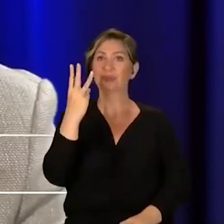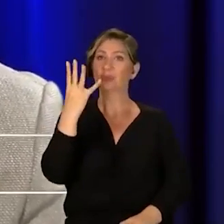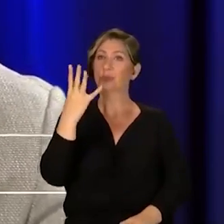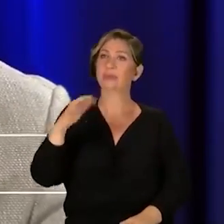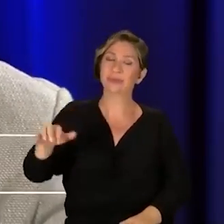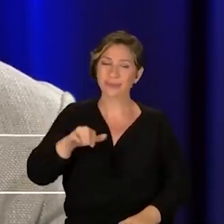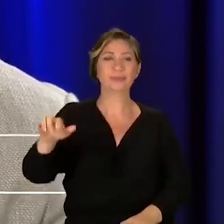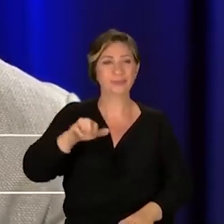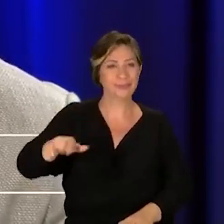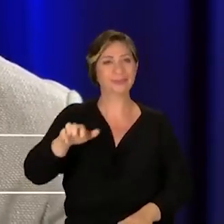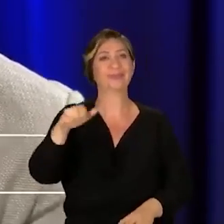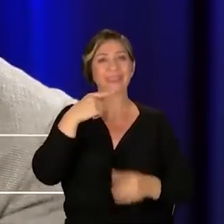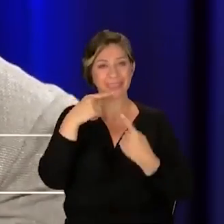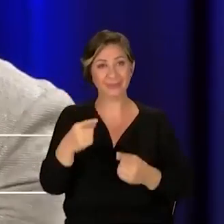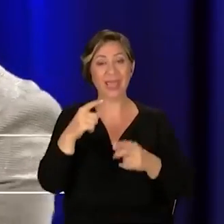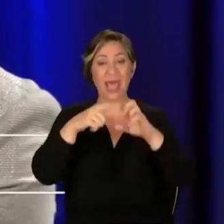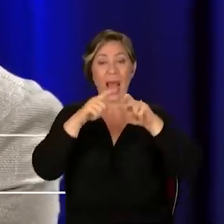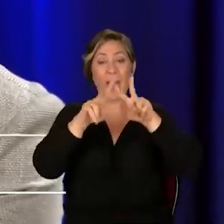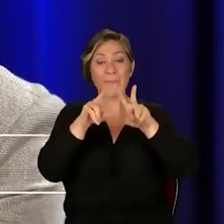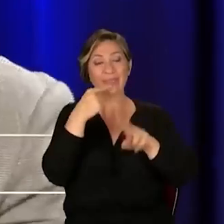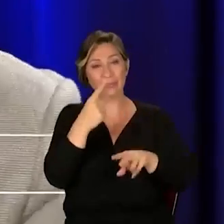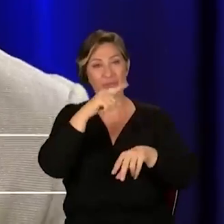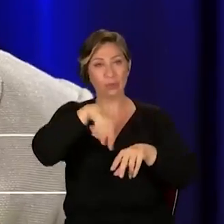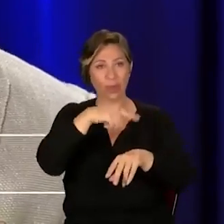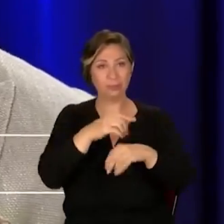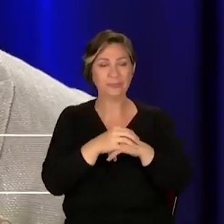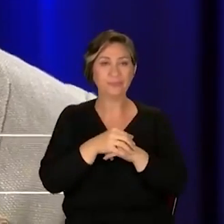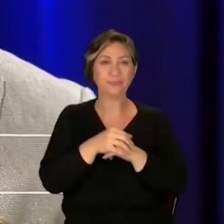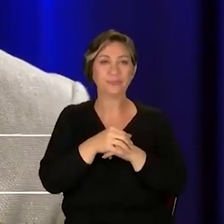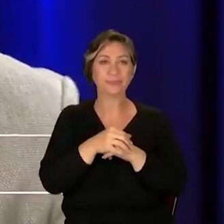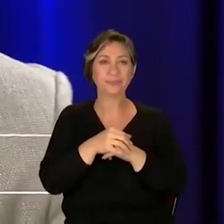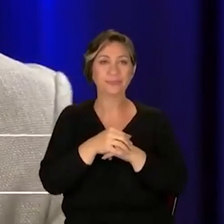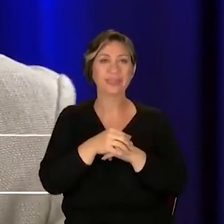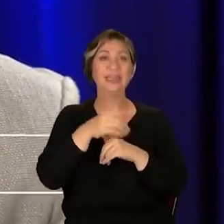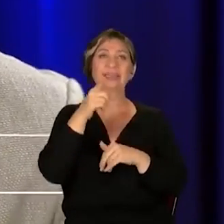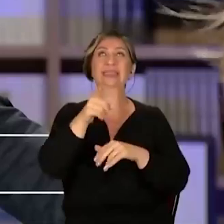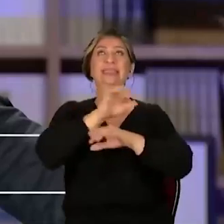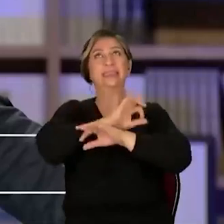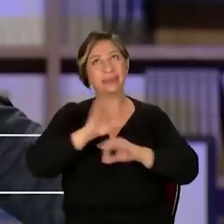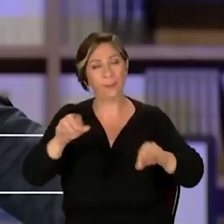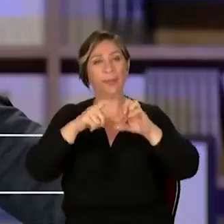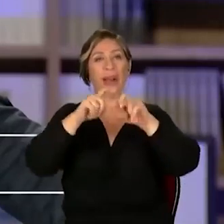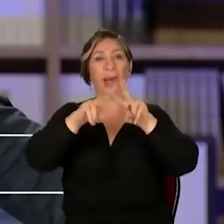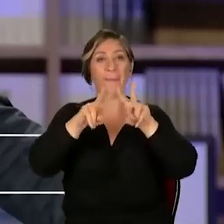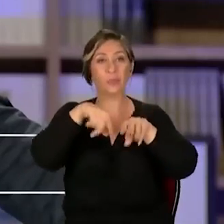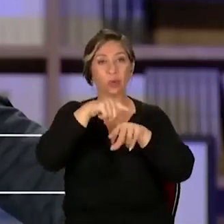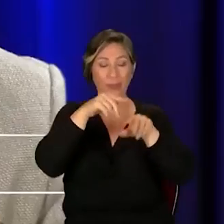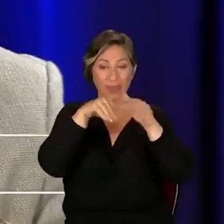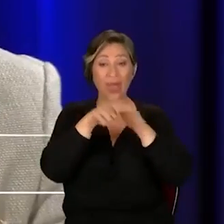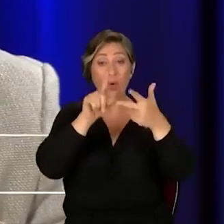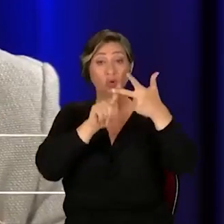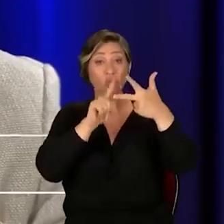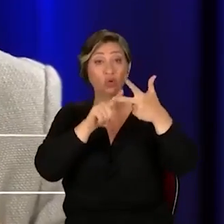üçüncü ve dördüncü fites dediğimiz REM dediğimiz bir dönem. Şimdi tam siz REM dönemine gireceğiniz esnada ya da üçüncü